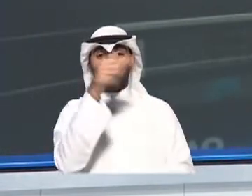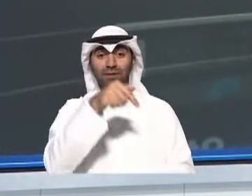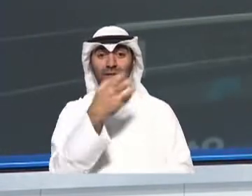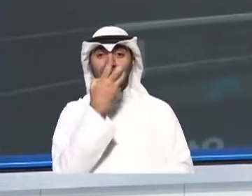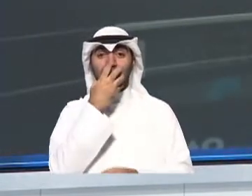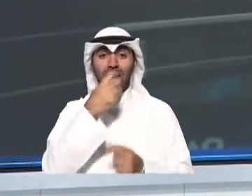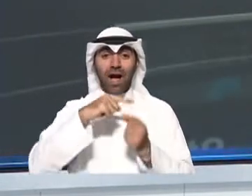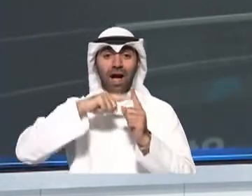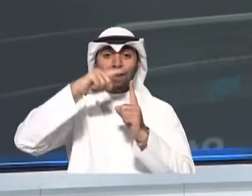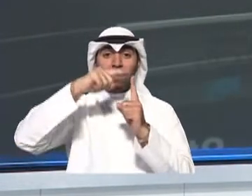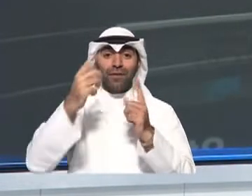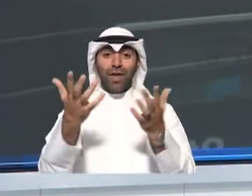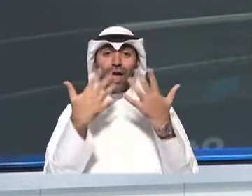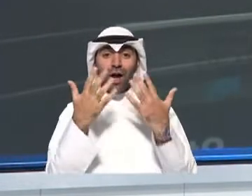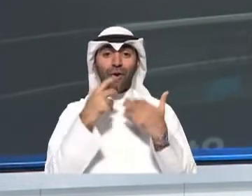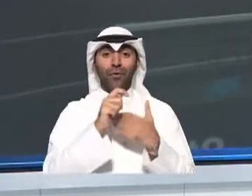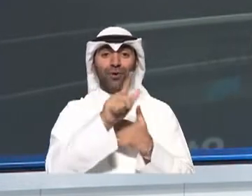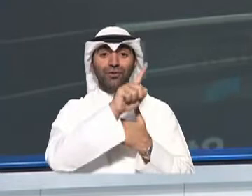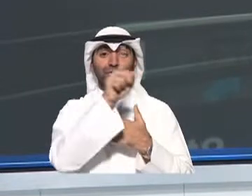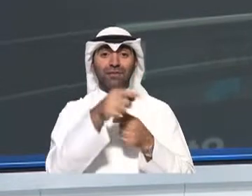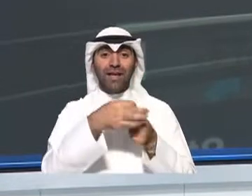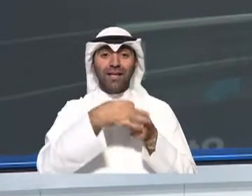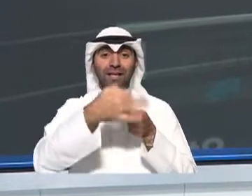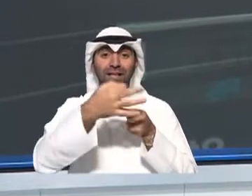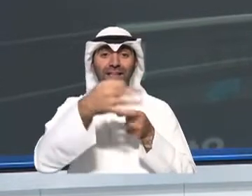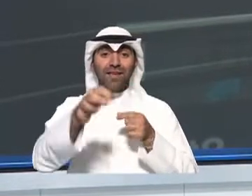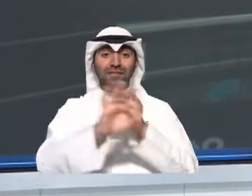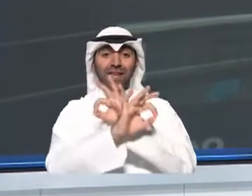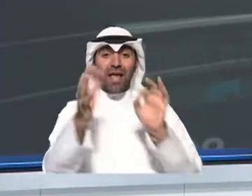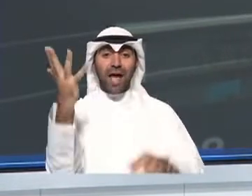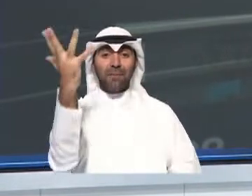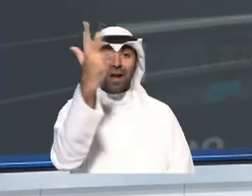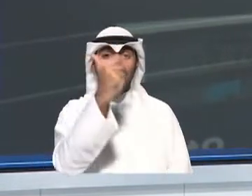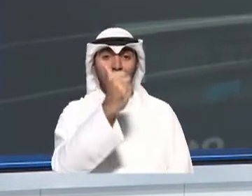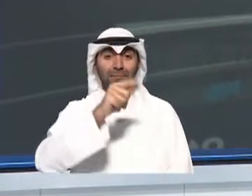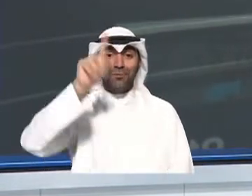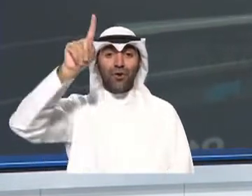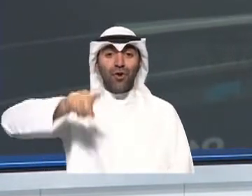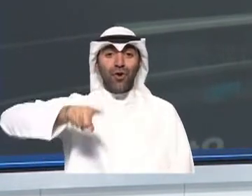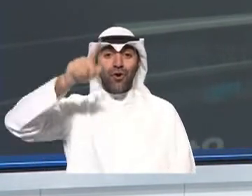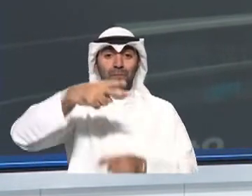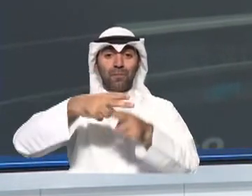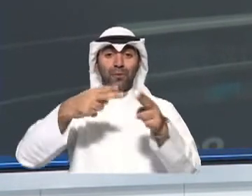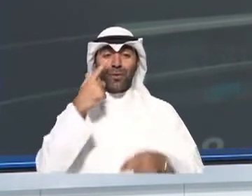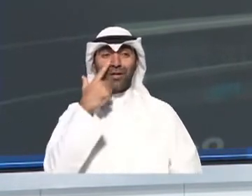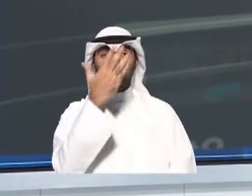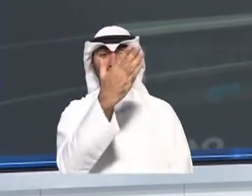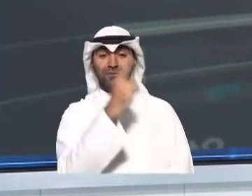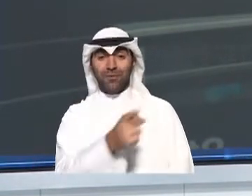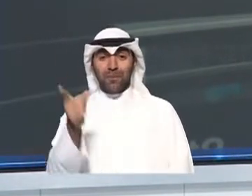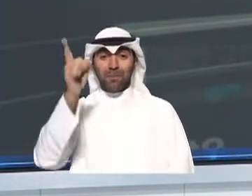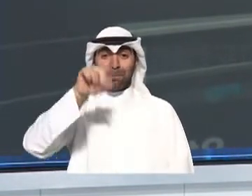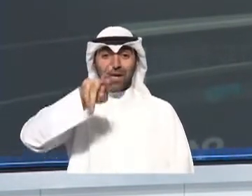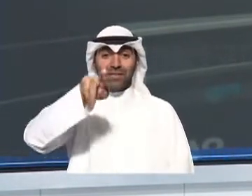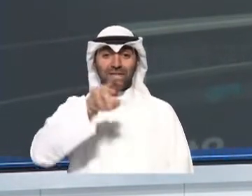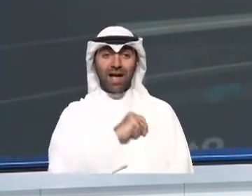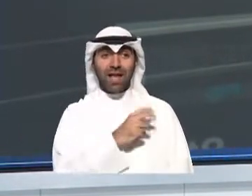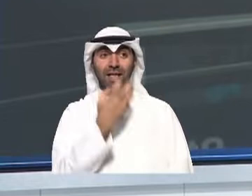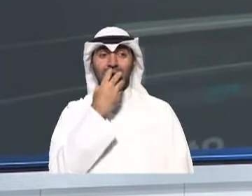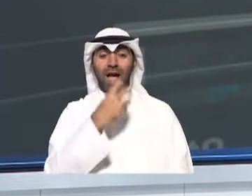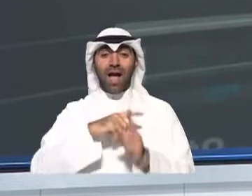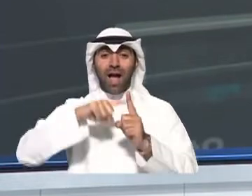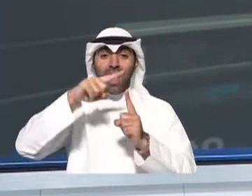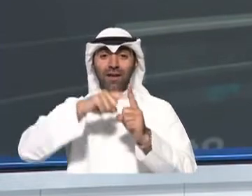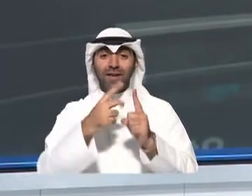خلال الأيام الخمسة المقبلة، متوقع في يوم الغد نشاط في الرياح الشمالية الغربية، متوقع راح يكون ملحوظ أكثر على المناطق الشمالية